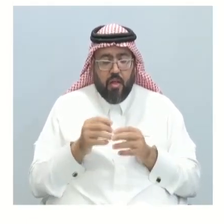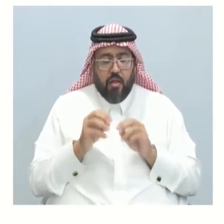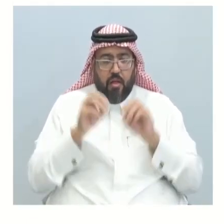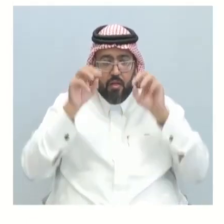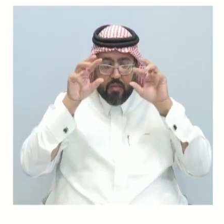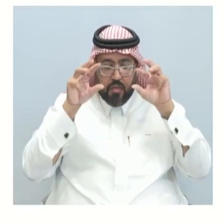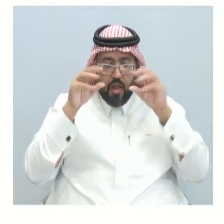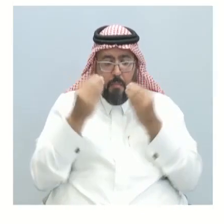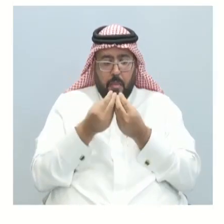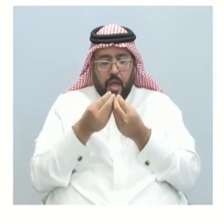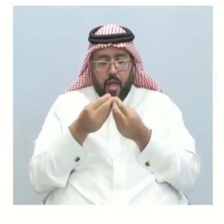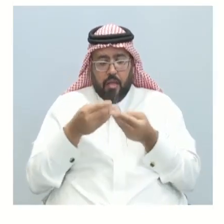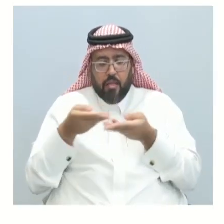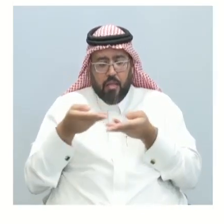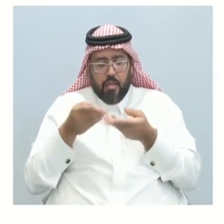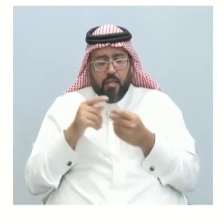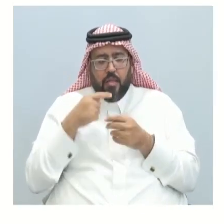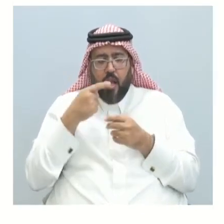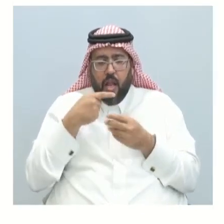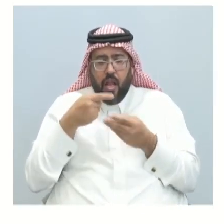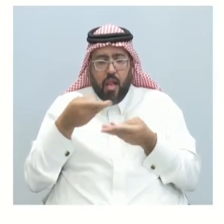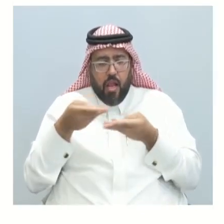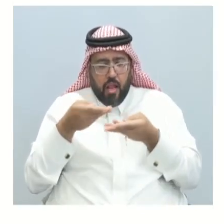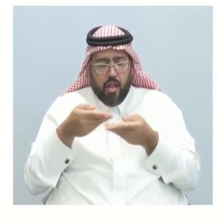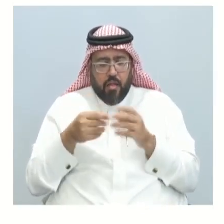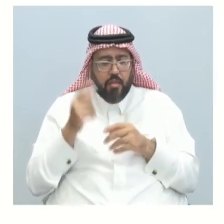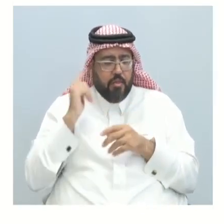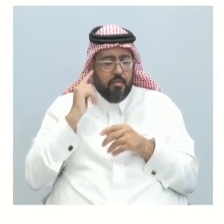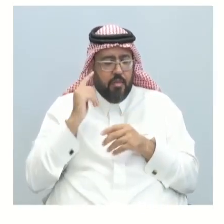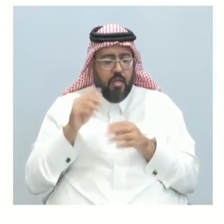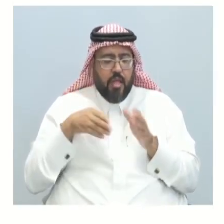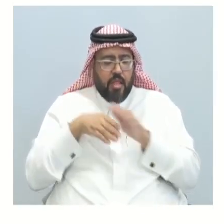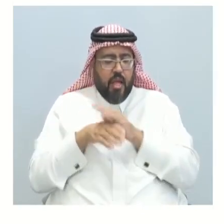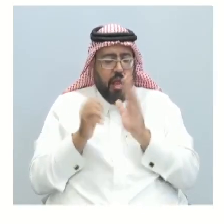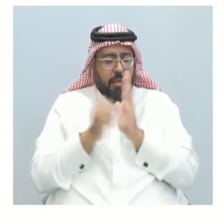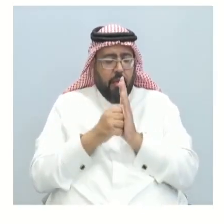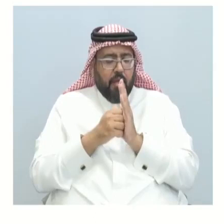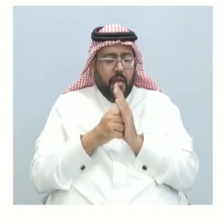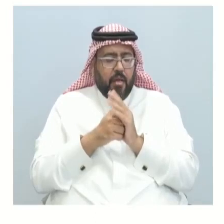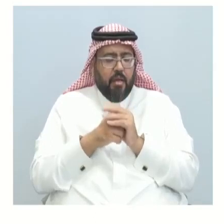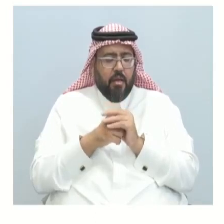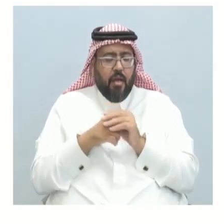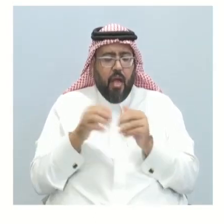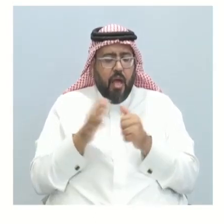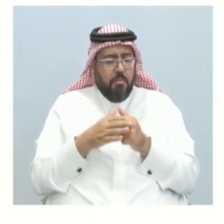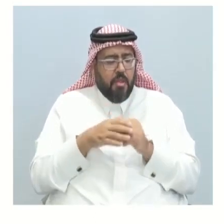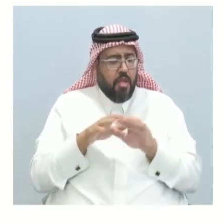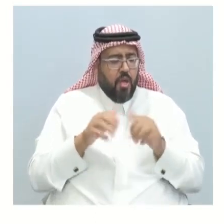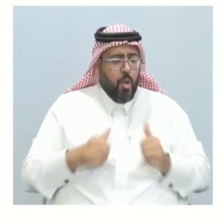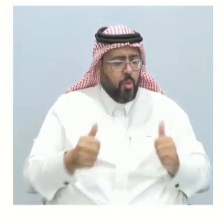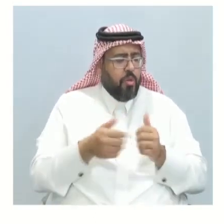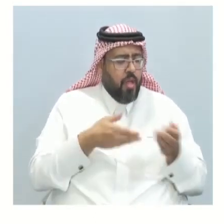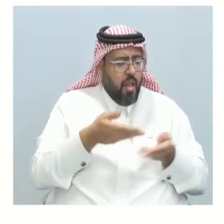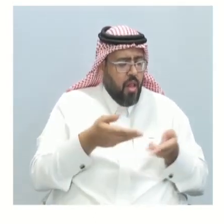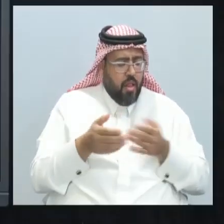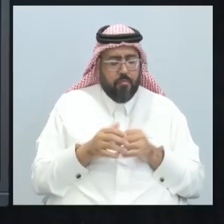احداهن يسمع حديثها ويؤانسها واذا دخل بيته صلى الله عليه وسلم فانه يكون في مهنه اهله